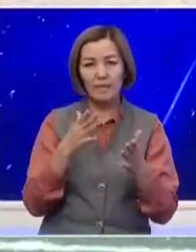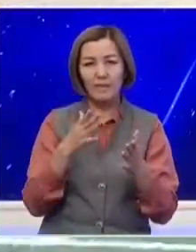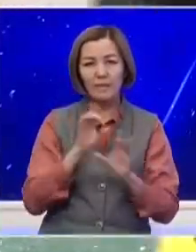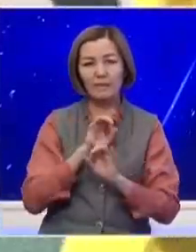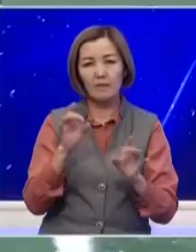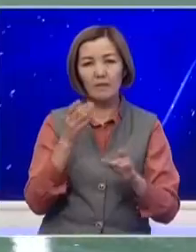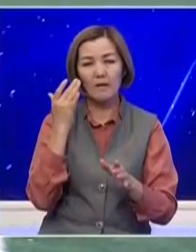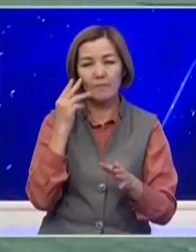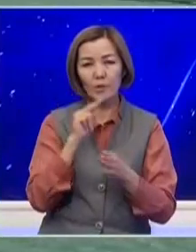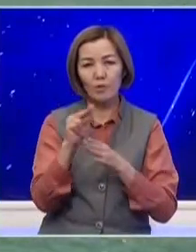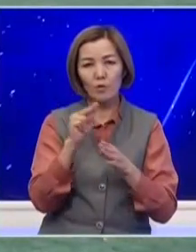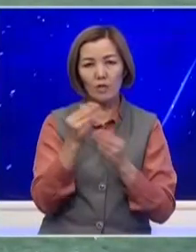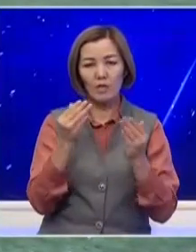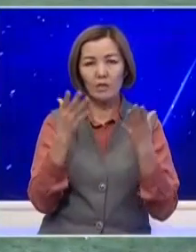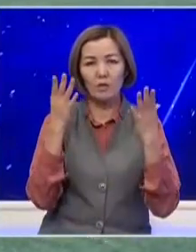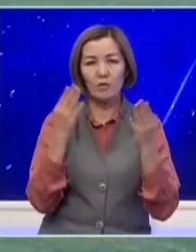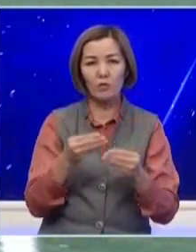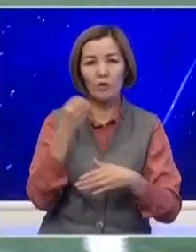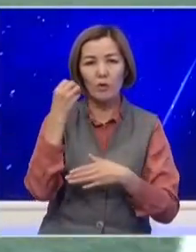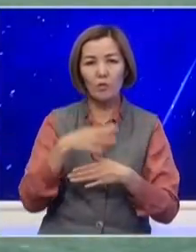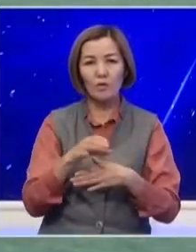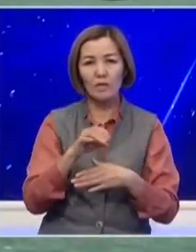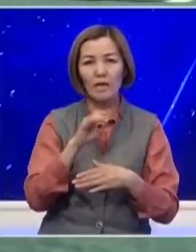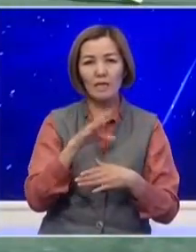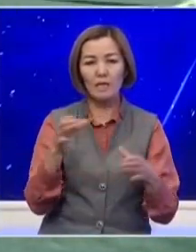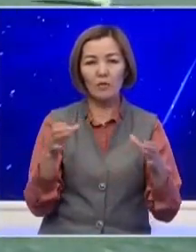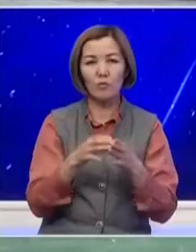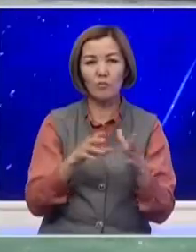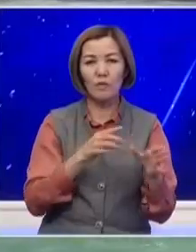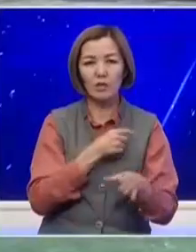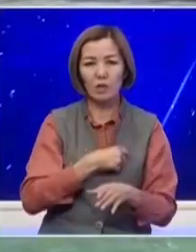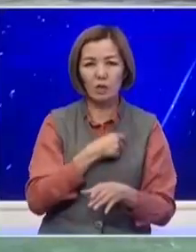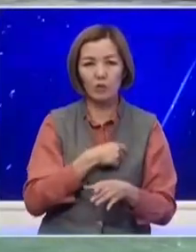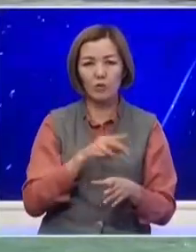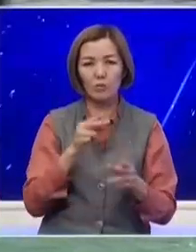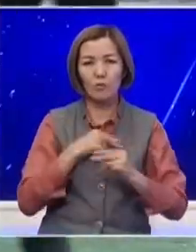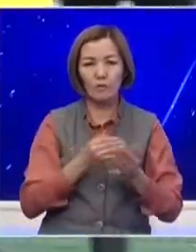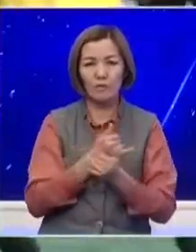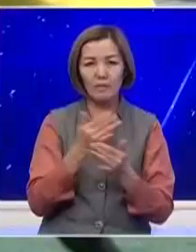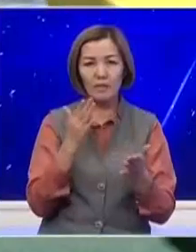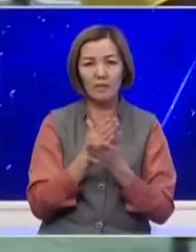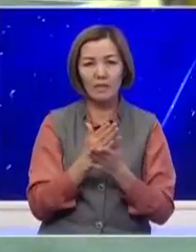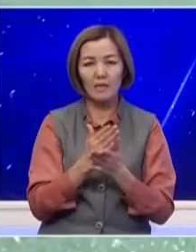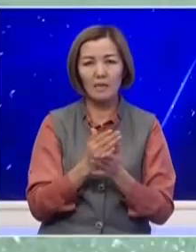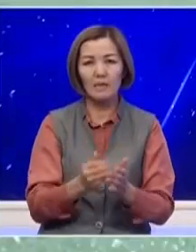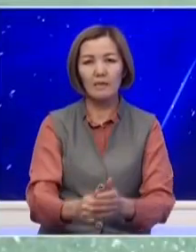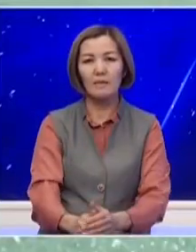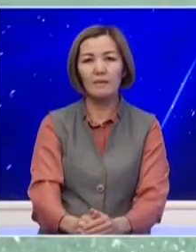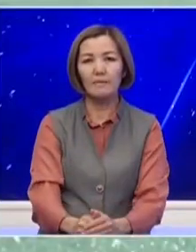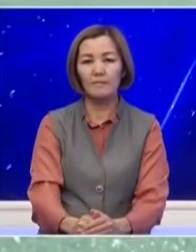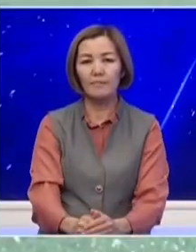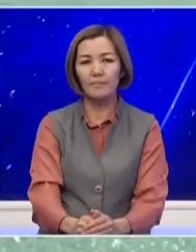бөлісуді ұмытпайды. Қазірде облыс орталығындағы Атлант клубында жаттықтырушы болып қызмет етеді.